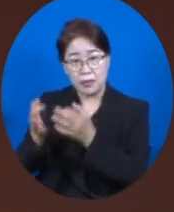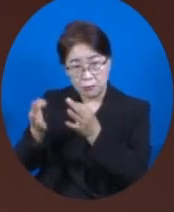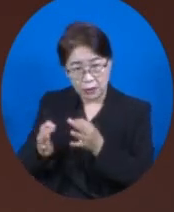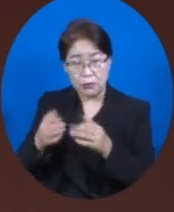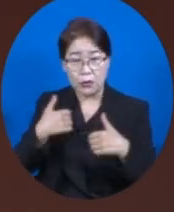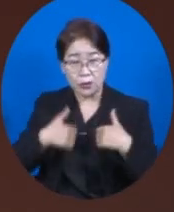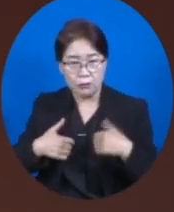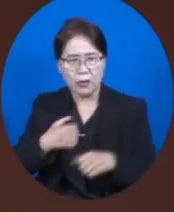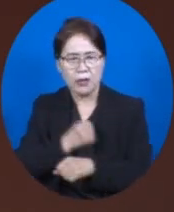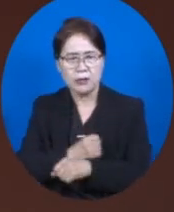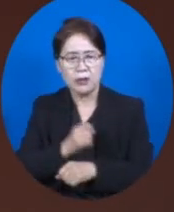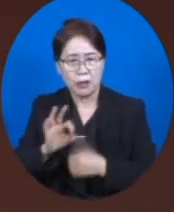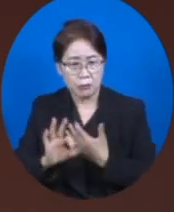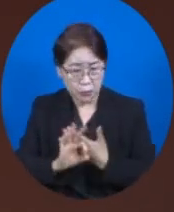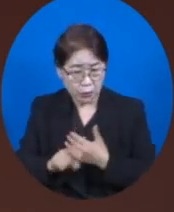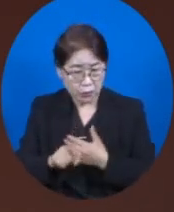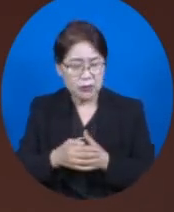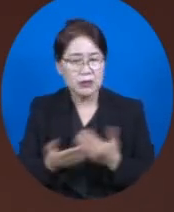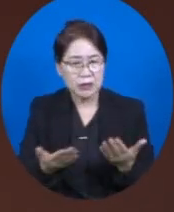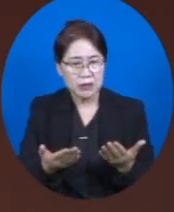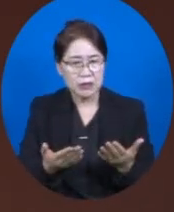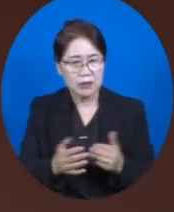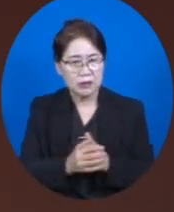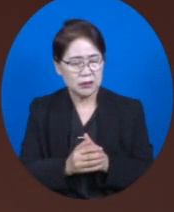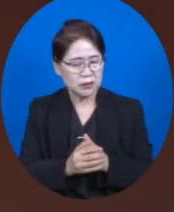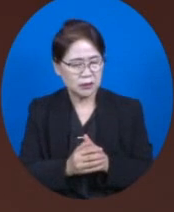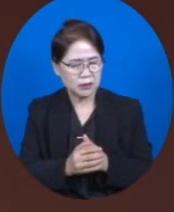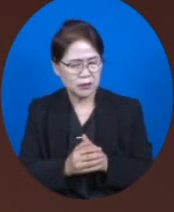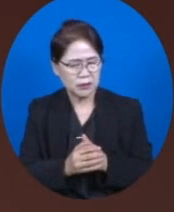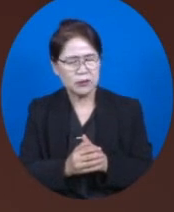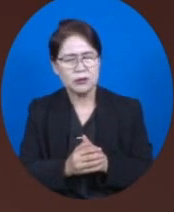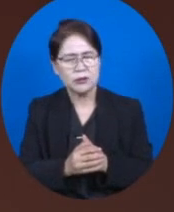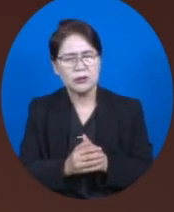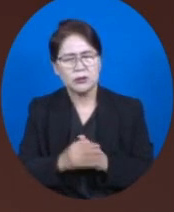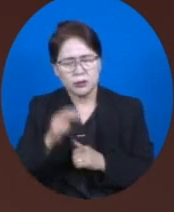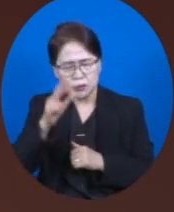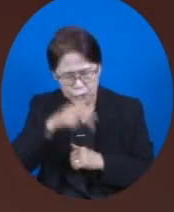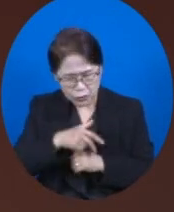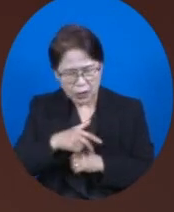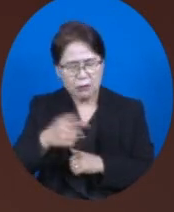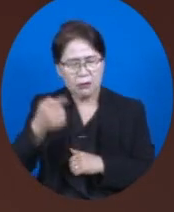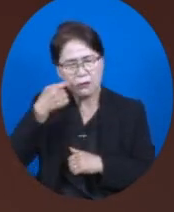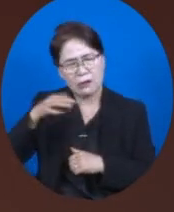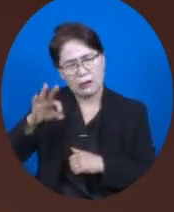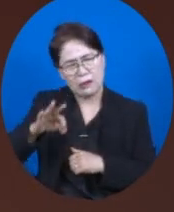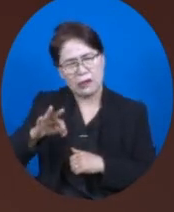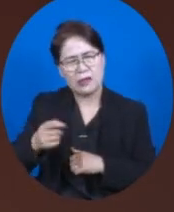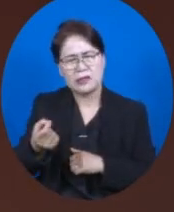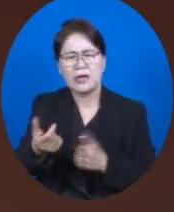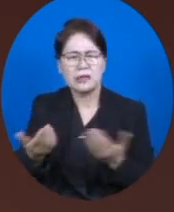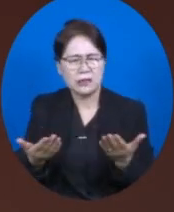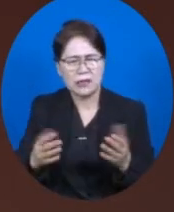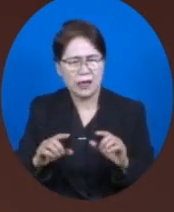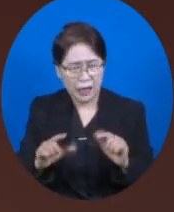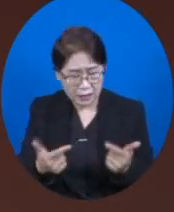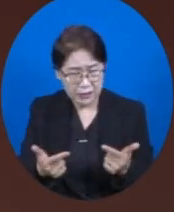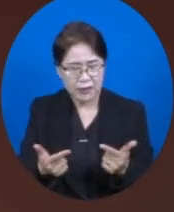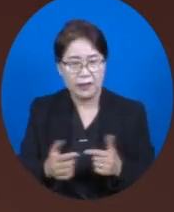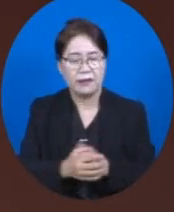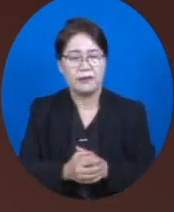기뻐하신다면 여러분 그 일은 결코 초라한 일이 아닙니다 그 일은 결코 작은 일이 아닙니다